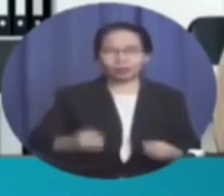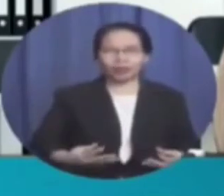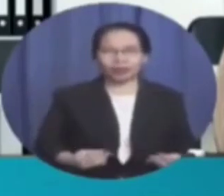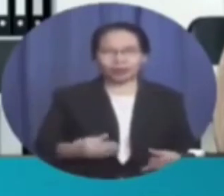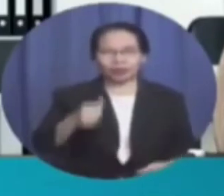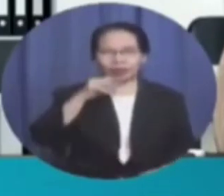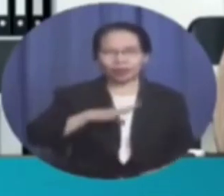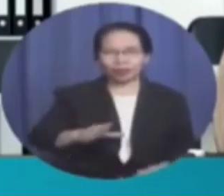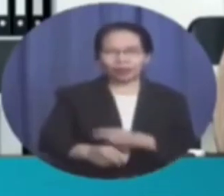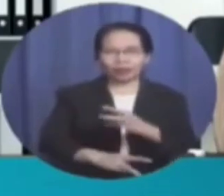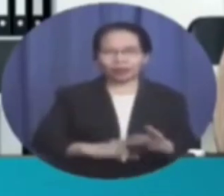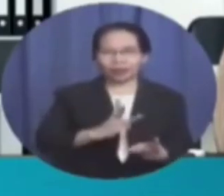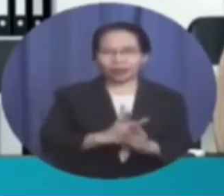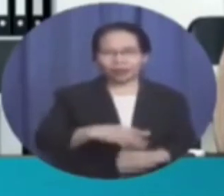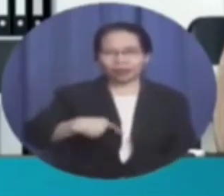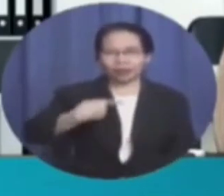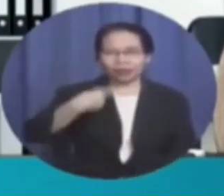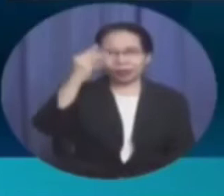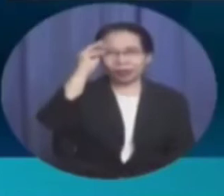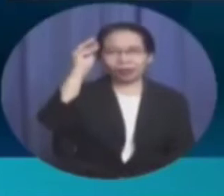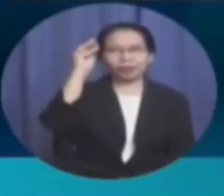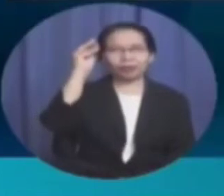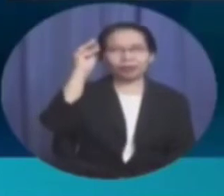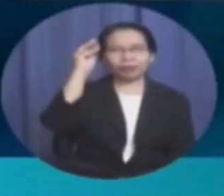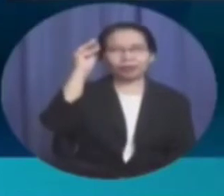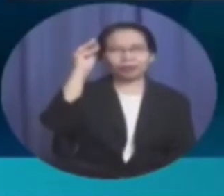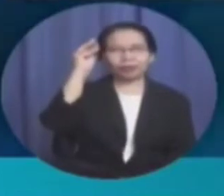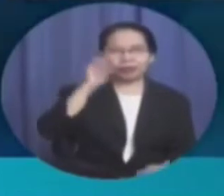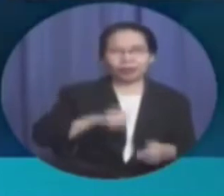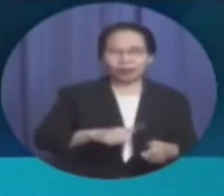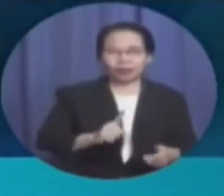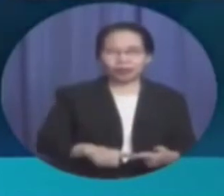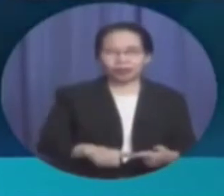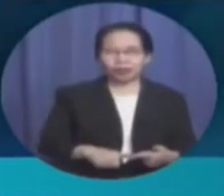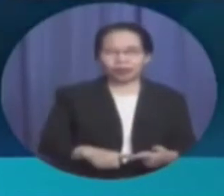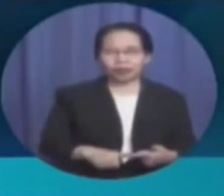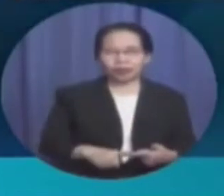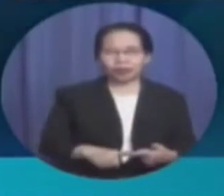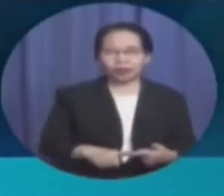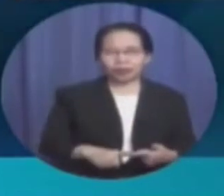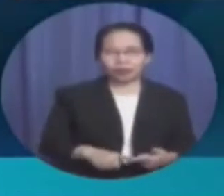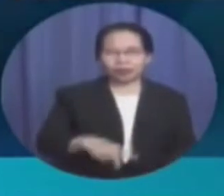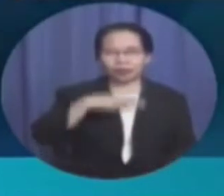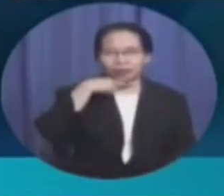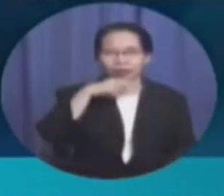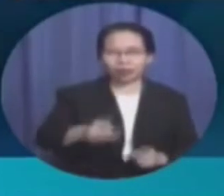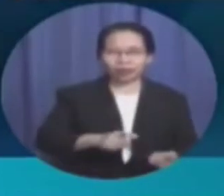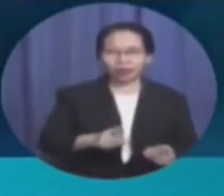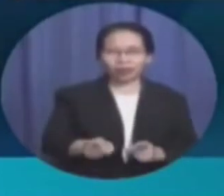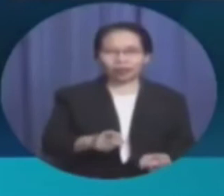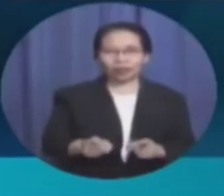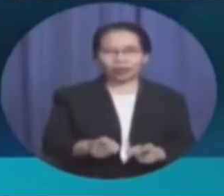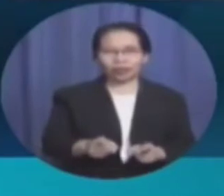marami pang babae sa mundo eh, sabi niya. At saka, hindi ko ikaw mapigilan